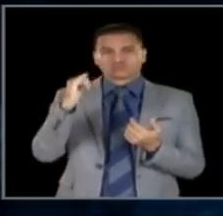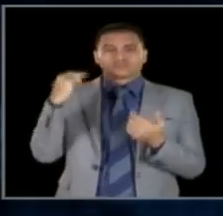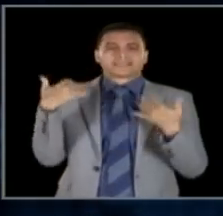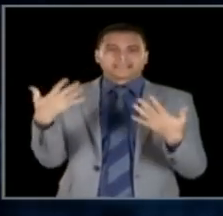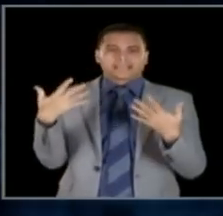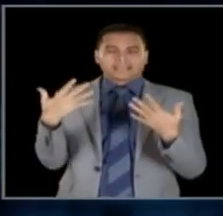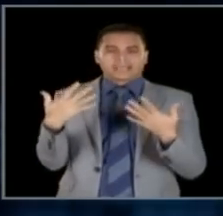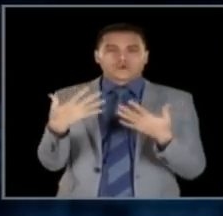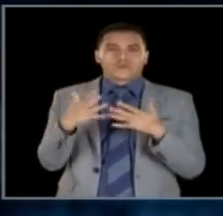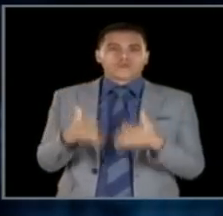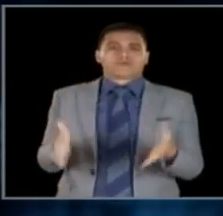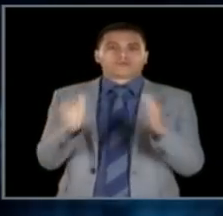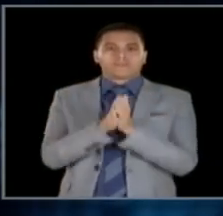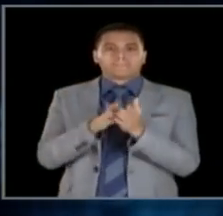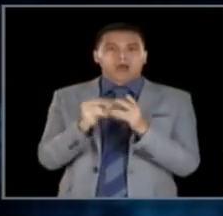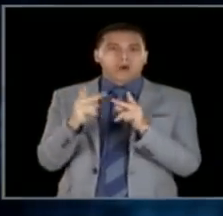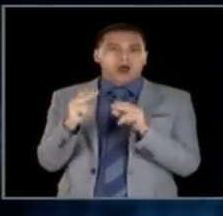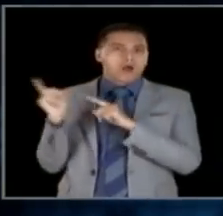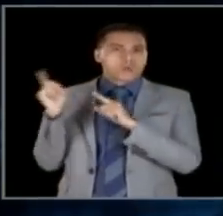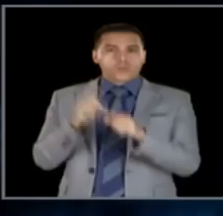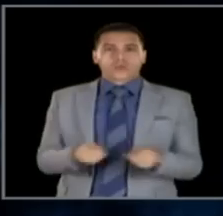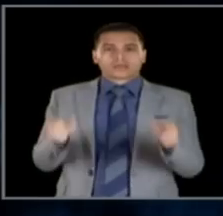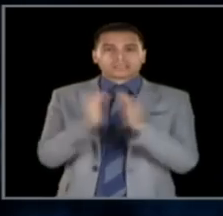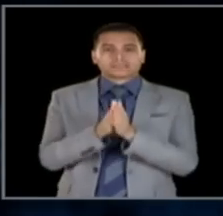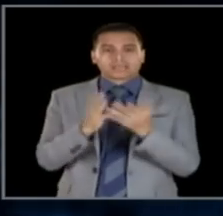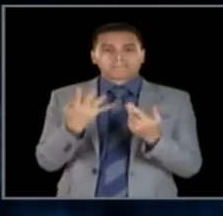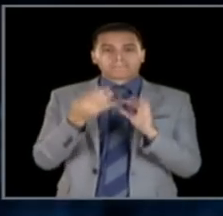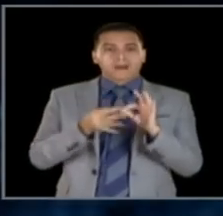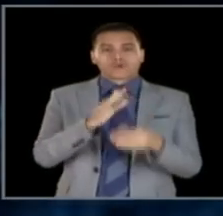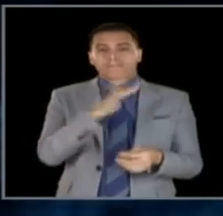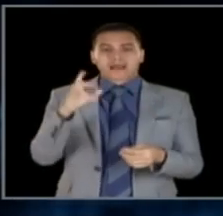322500 جنيه، ويبقى مجموع المبلغ من أول حلقة لحد دلوقتي